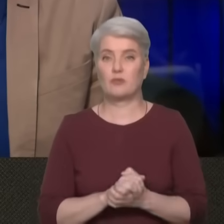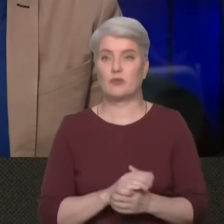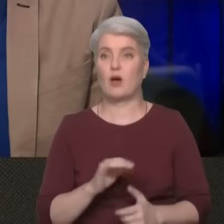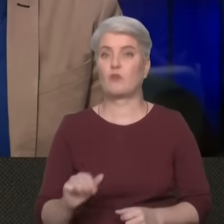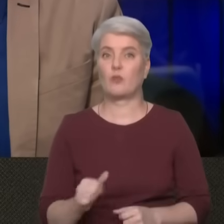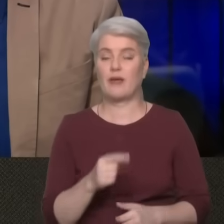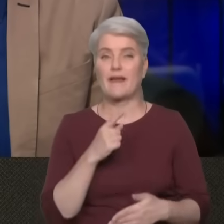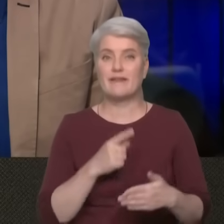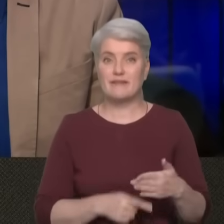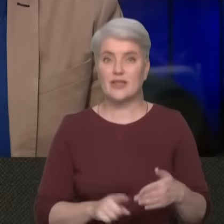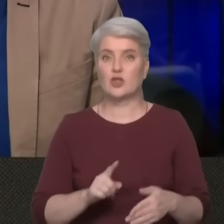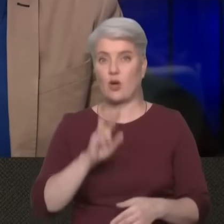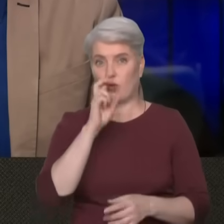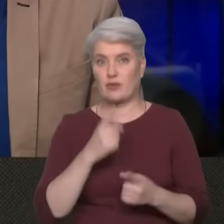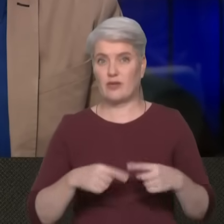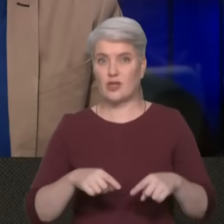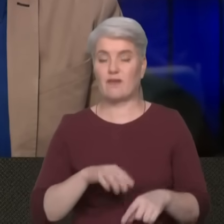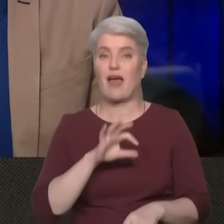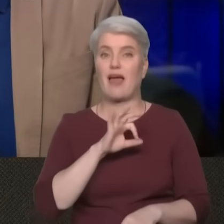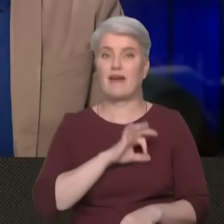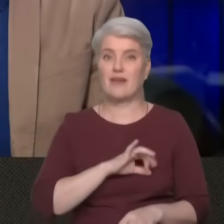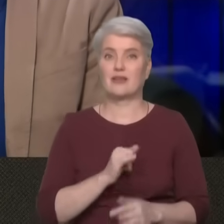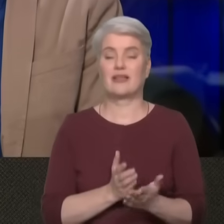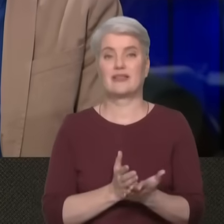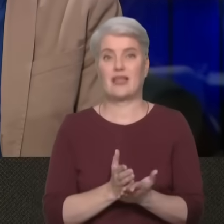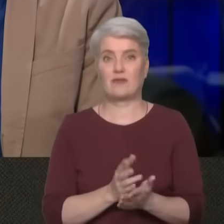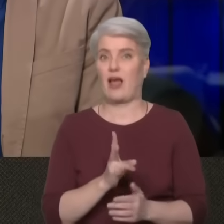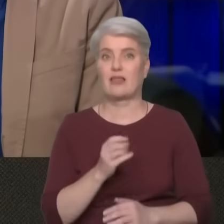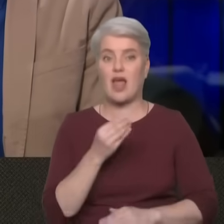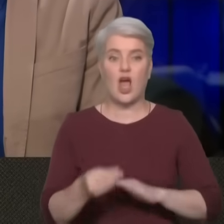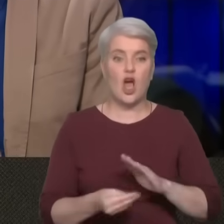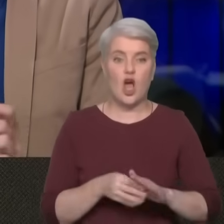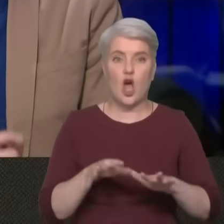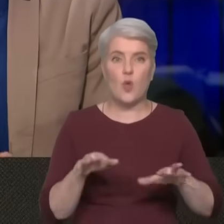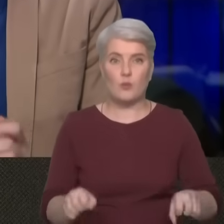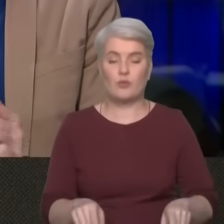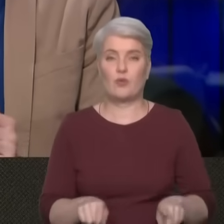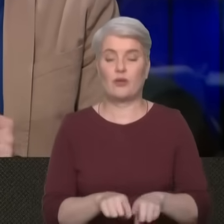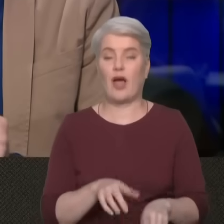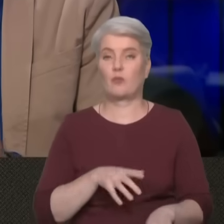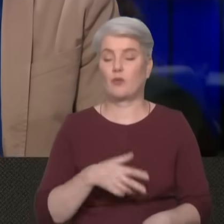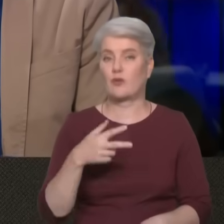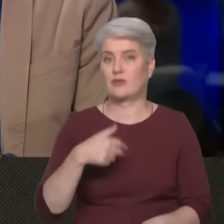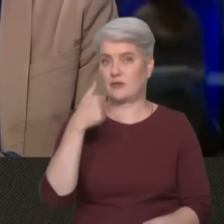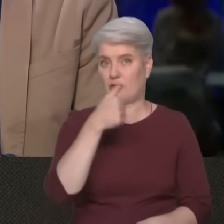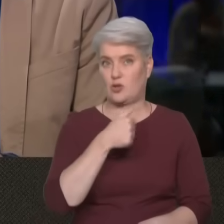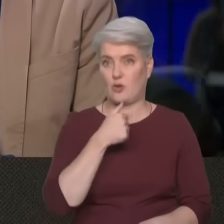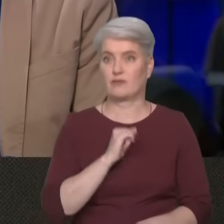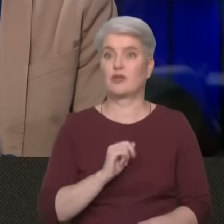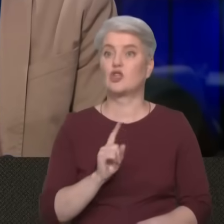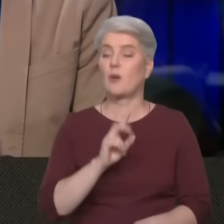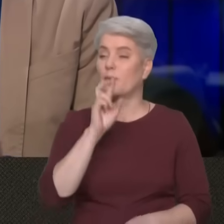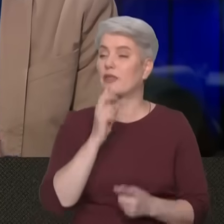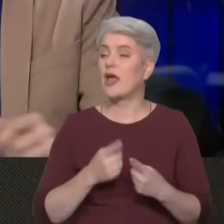по-перше, вірило в те, що держава є ефектною і сервісною, а не корупційною, як це було протягом 30 років. І в той же час, щоб